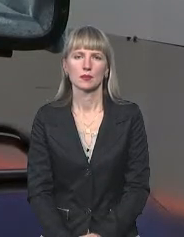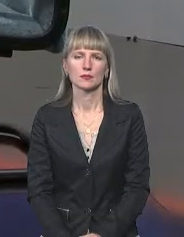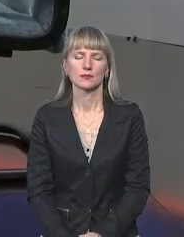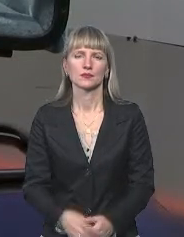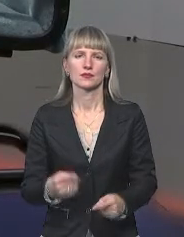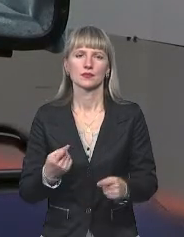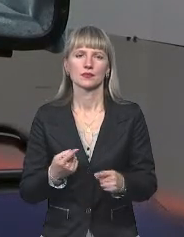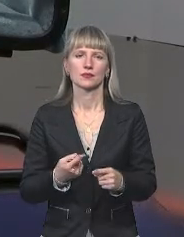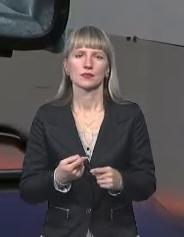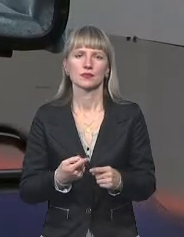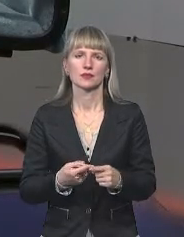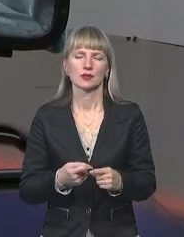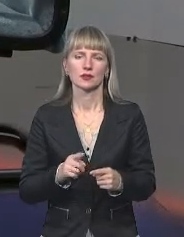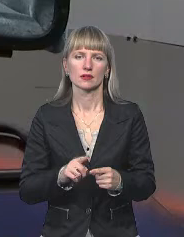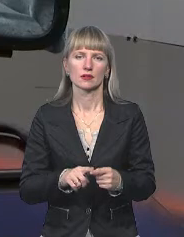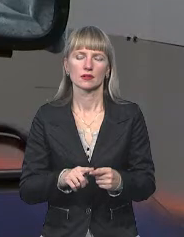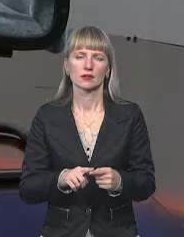Це як відбувається закупівля?